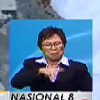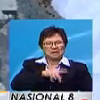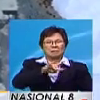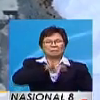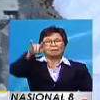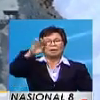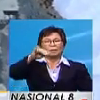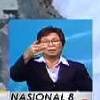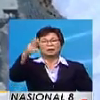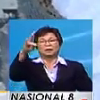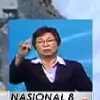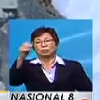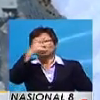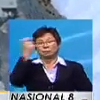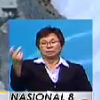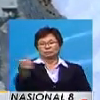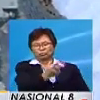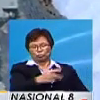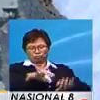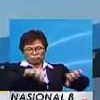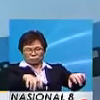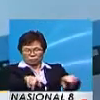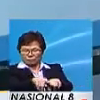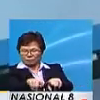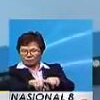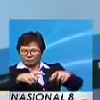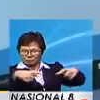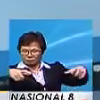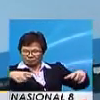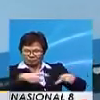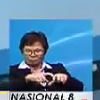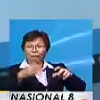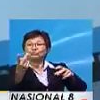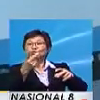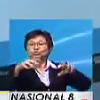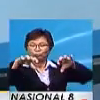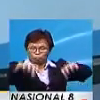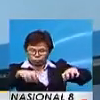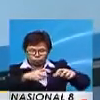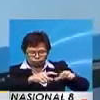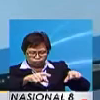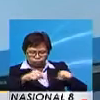itu memandangkan kedua-duanya sama dengan panel pesawat Boeing